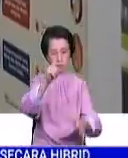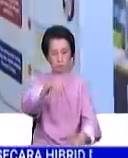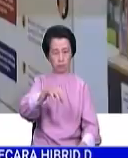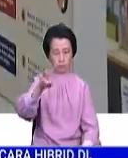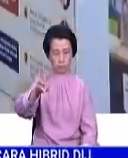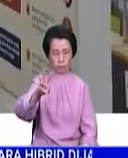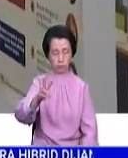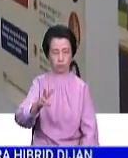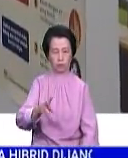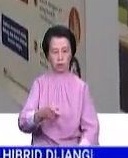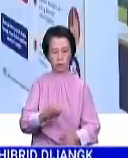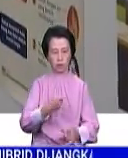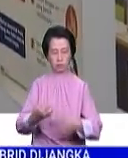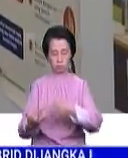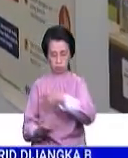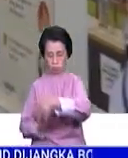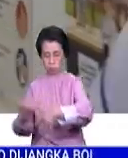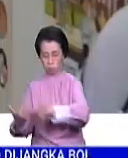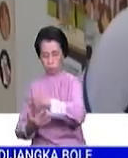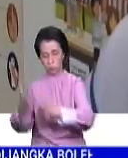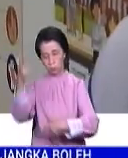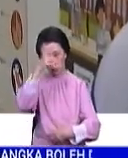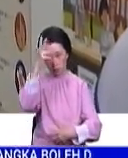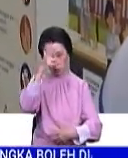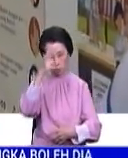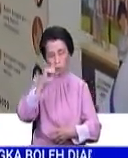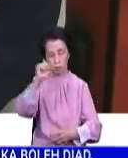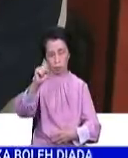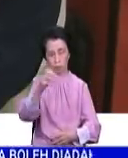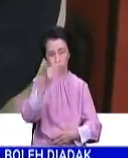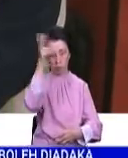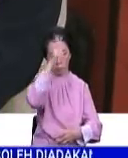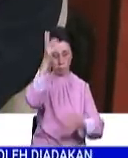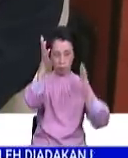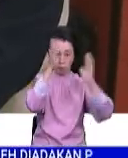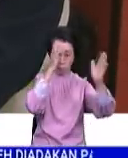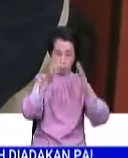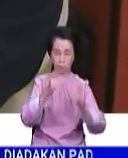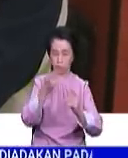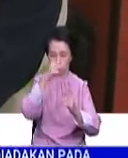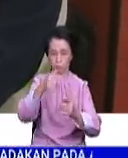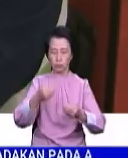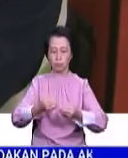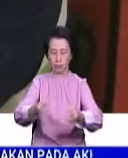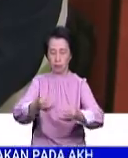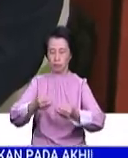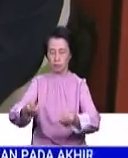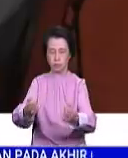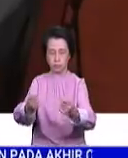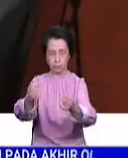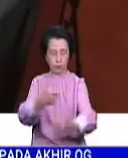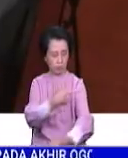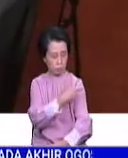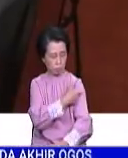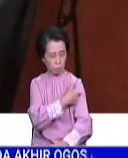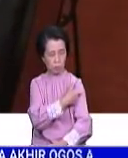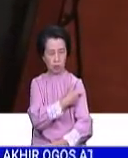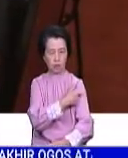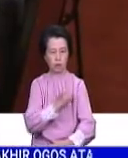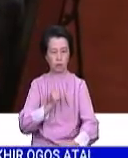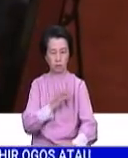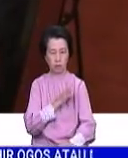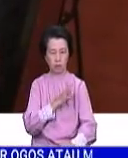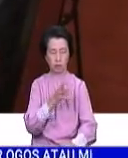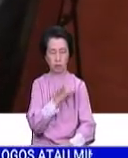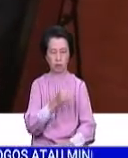lalu. Hasil kolaborasi antara kerajaan negeri dan persekutuan bagi mempercepat pemberian vaksin kepada penjawat awam